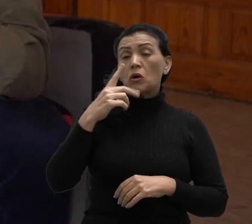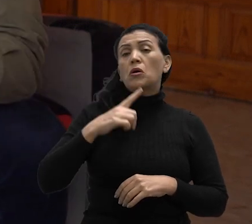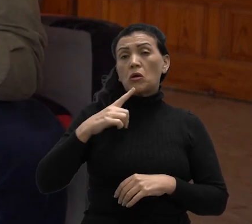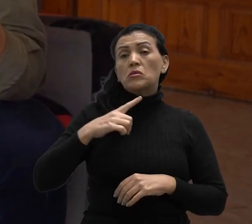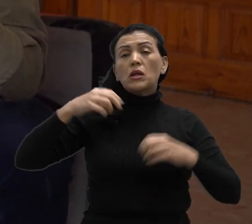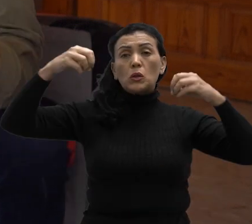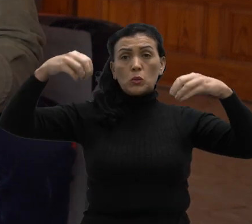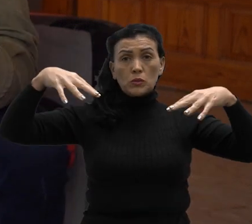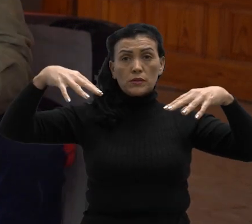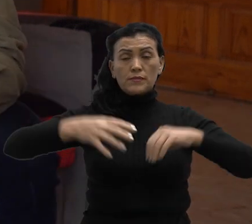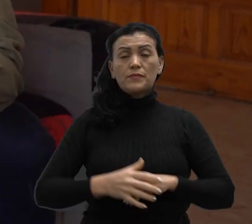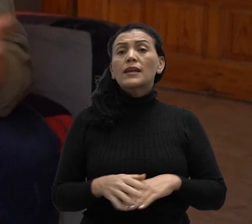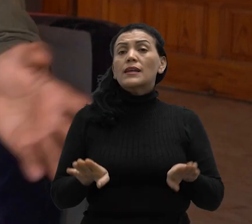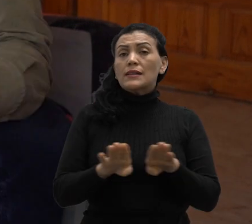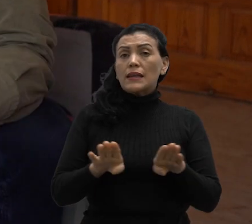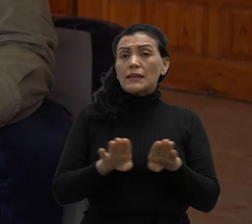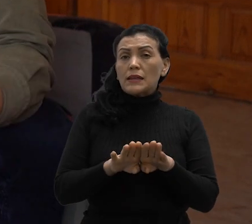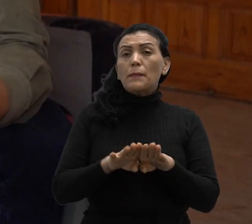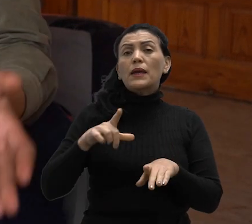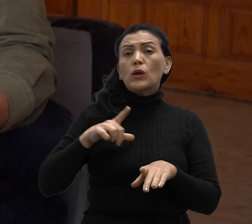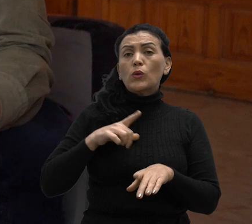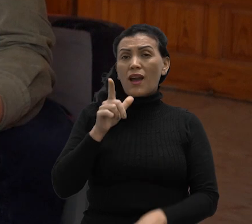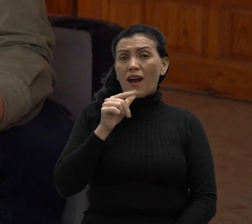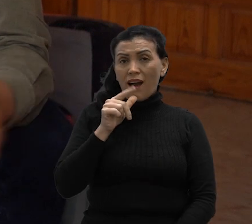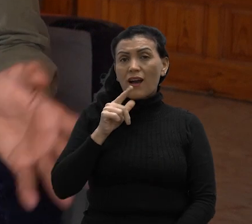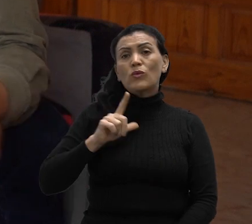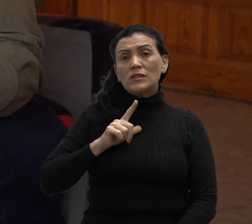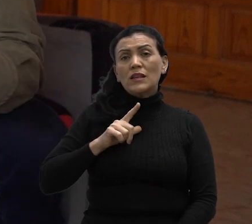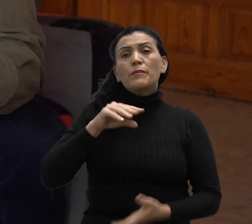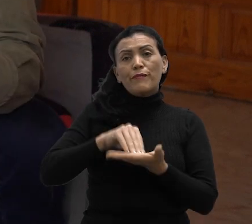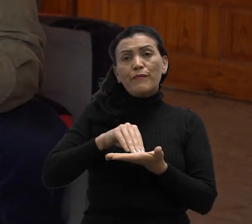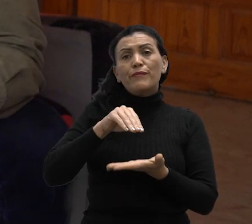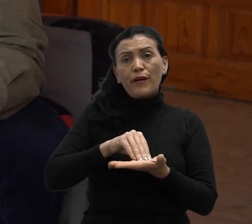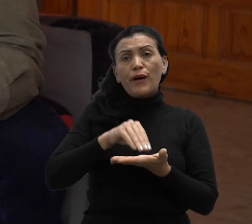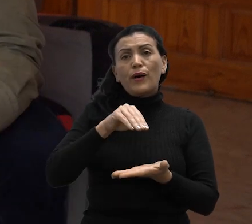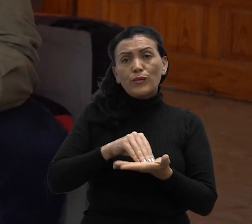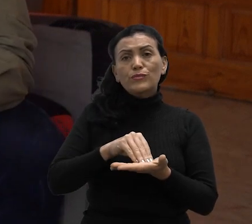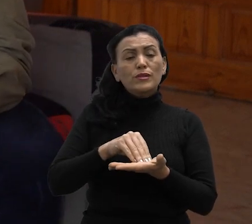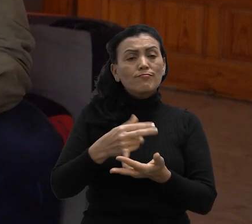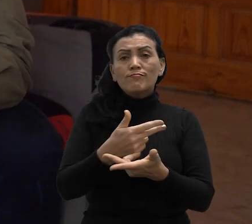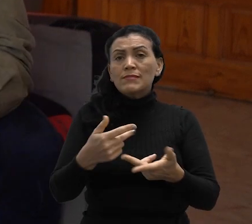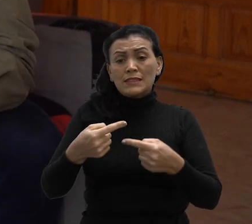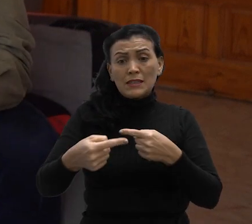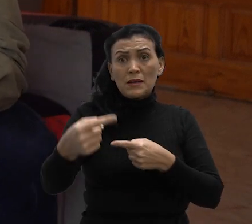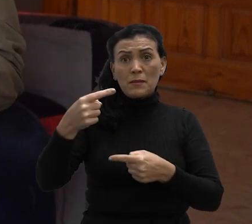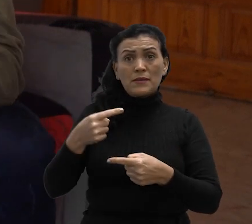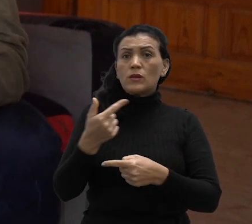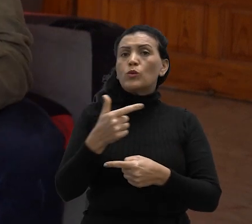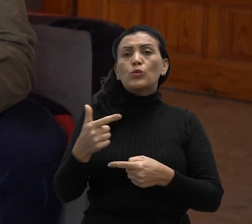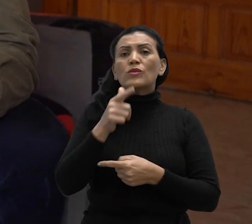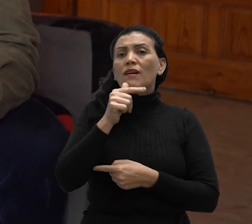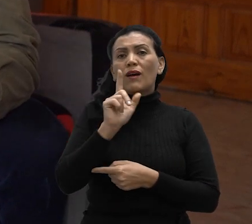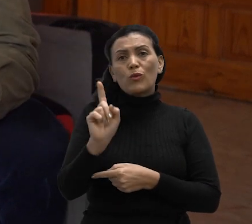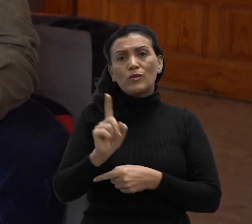جاي الكهرباء 2 ساعة 3 ساعات متواصله. عندك الميه بتنقطع كثير، يعني احنا مره الاسبوع اللي فات كنا من غير